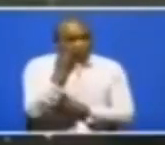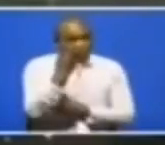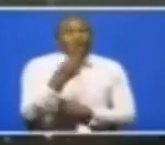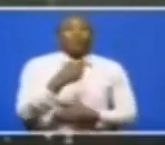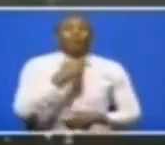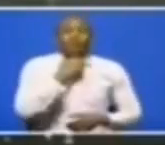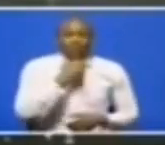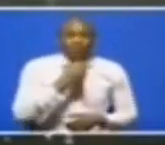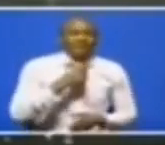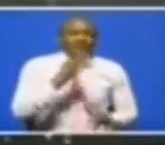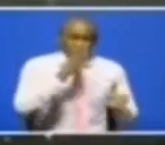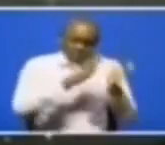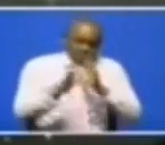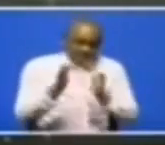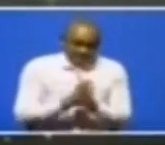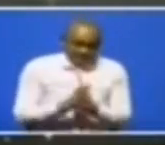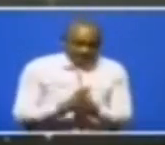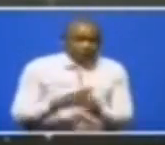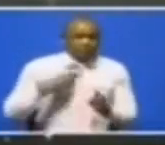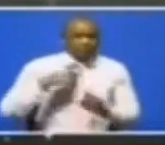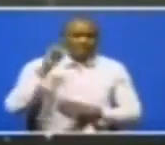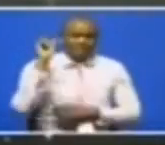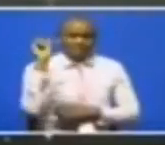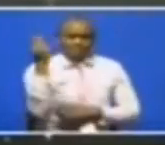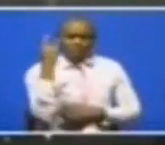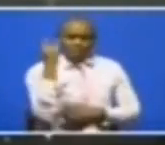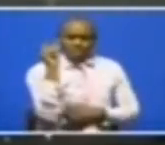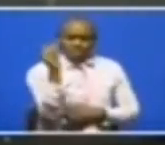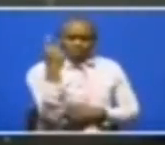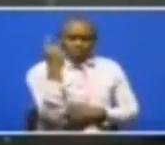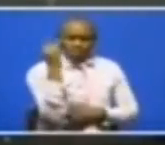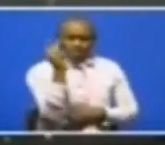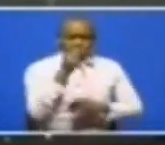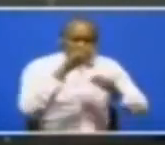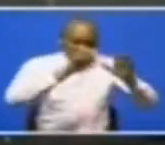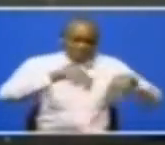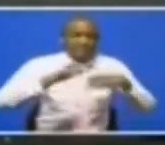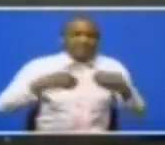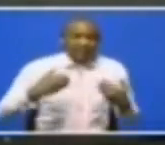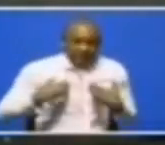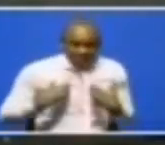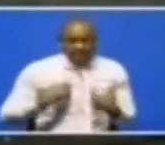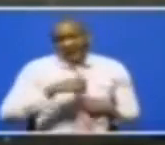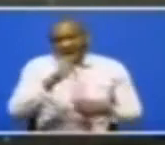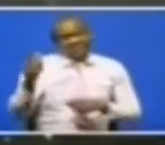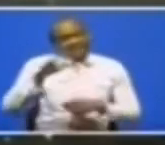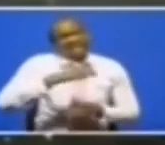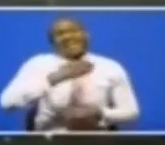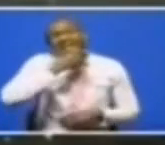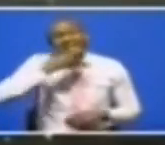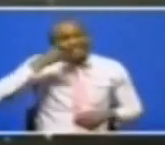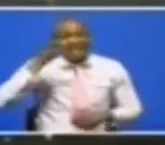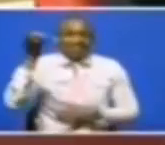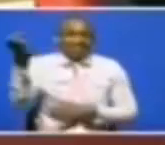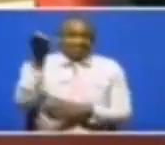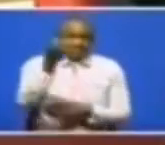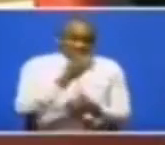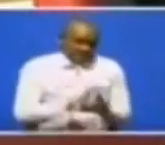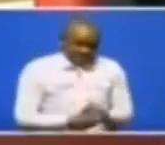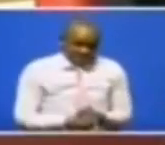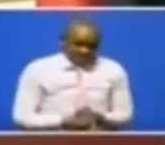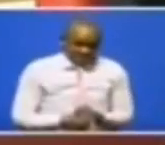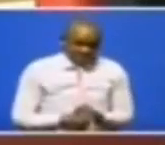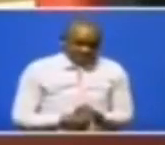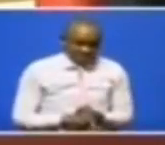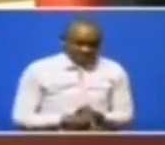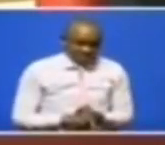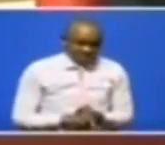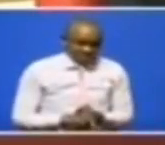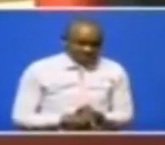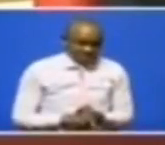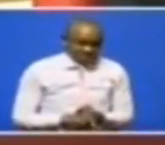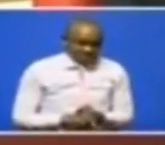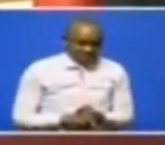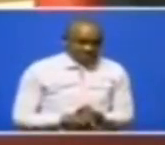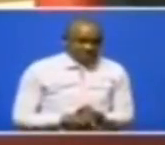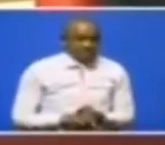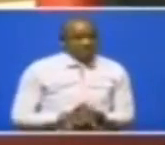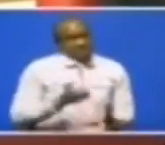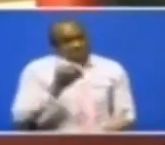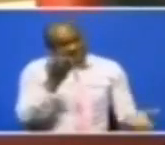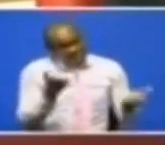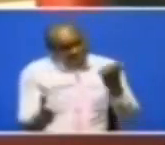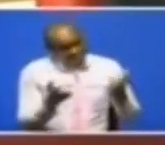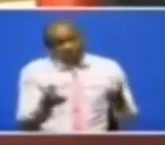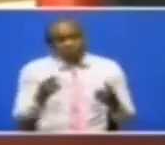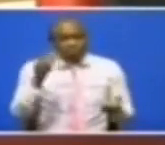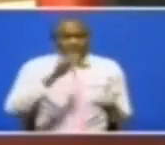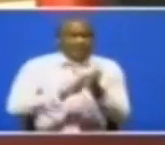Tunapanga kupandisha unyunyizaji wa maji katika maeneo ambayo hayapati mvua sawa sawa. Mm-hmm. Iwe